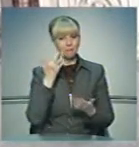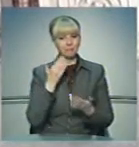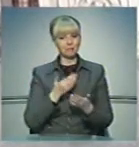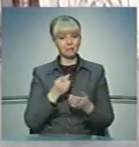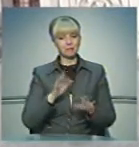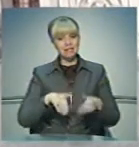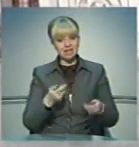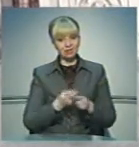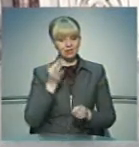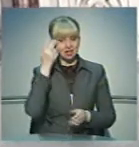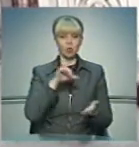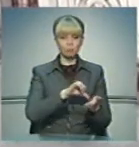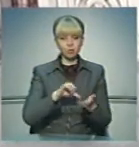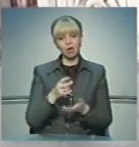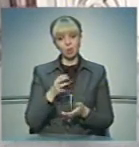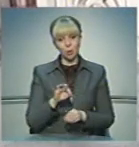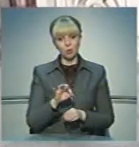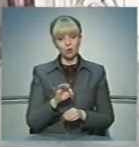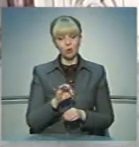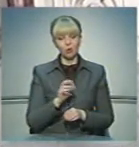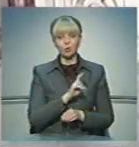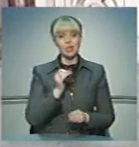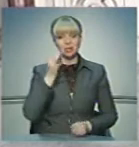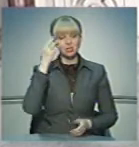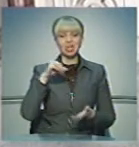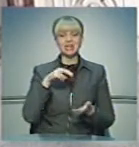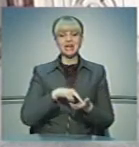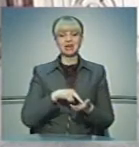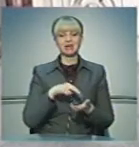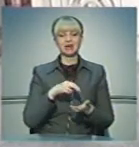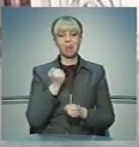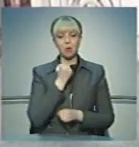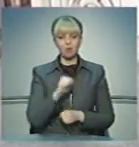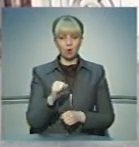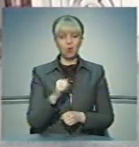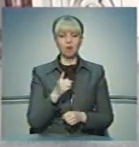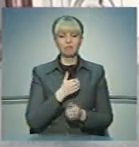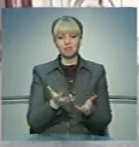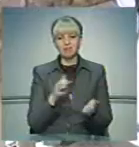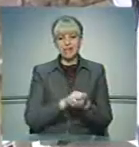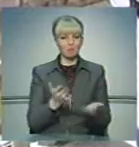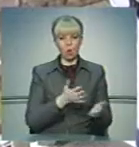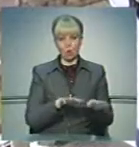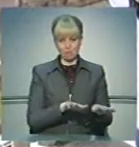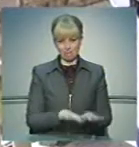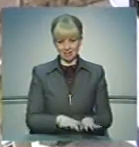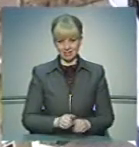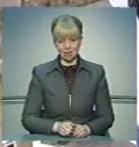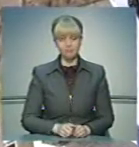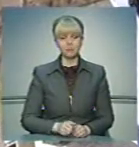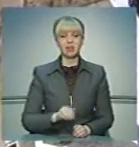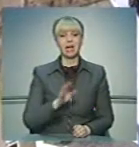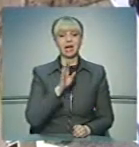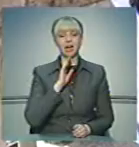идею, поучаствовать. Ну, кто не мечтает стать победителем, хотелось бы занять какое-то место. Юлія